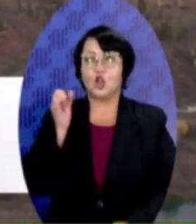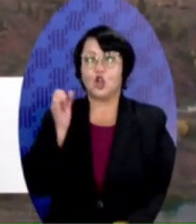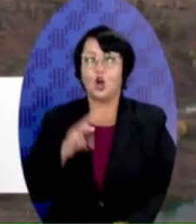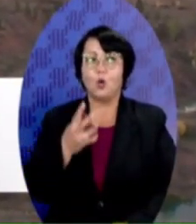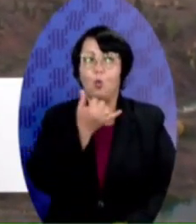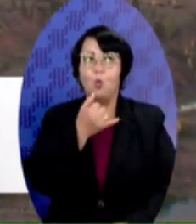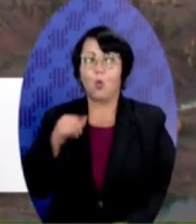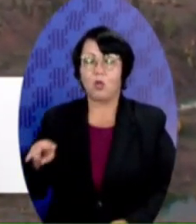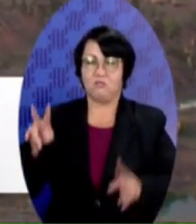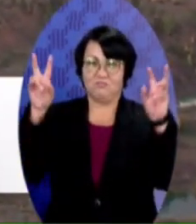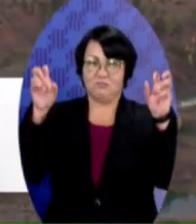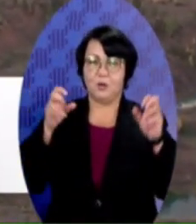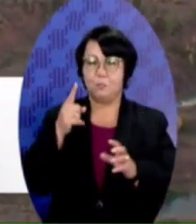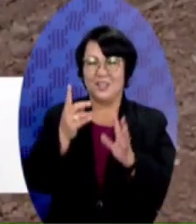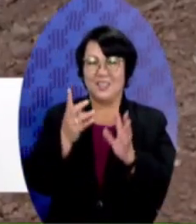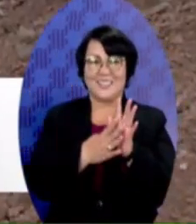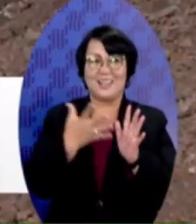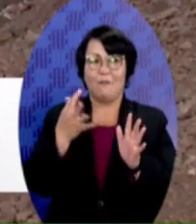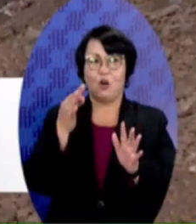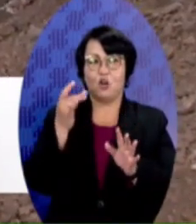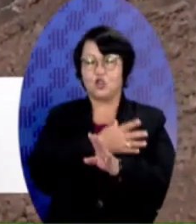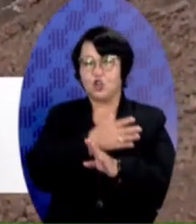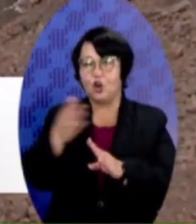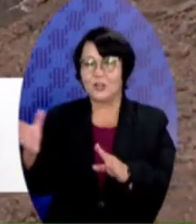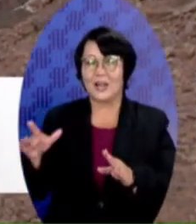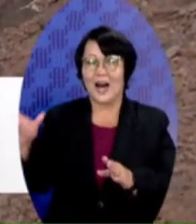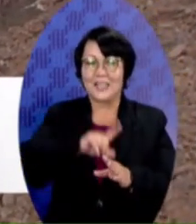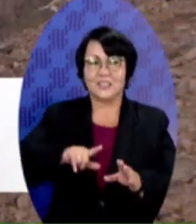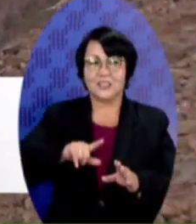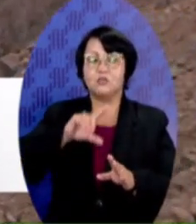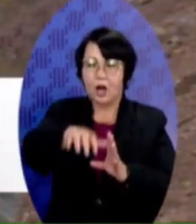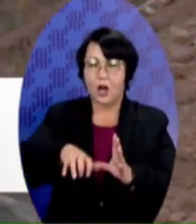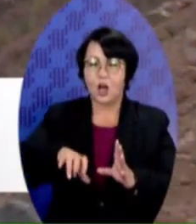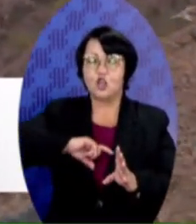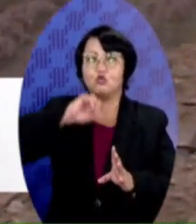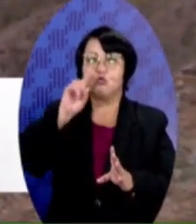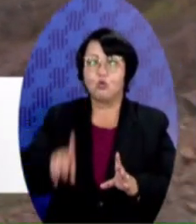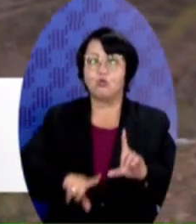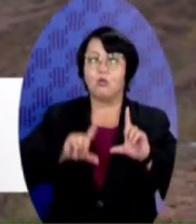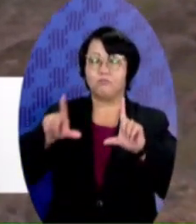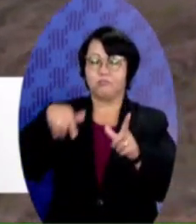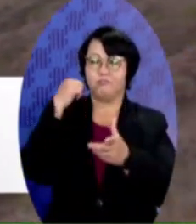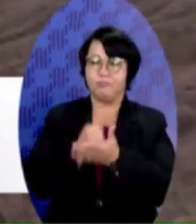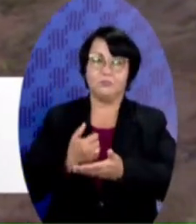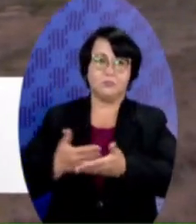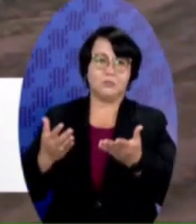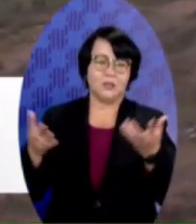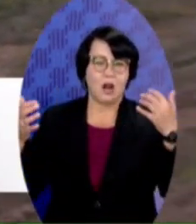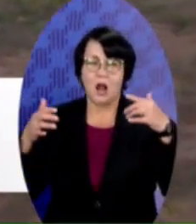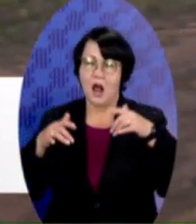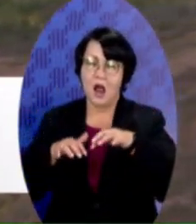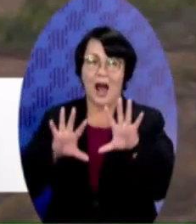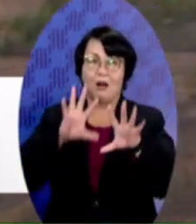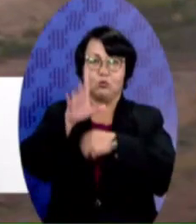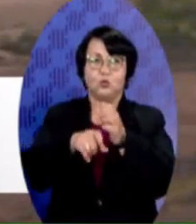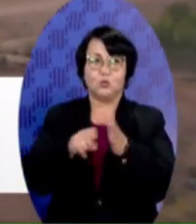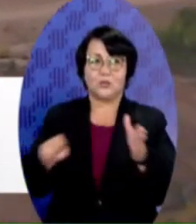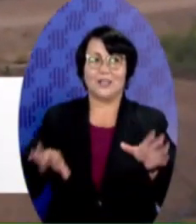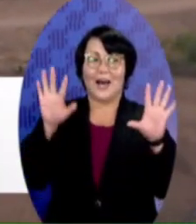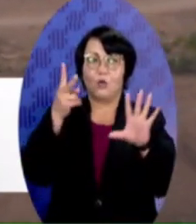1995 оноос эхлэн ашигт малтмалын хайгуулын болон ашиглалтын лицензийг олгож эхэлсэн 10 гаруй жилийн хугацаанд 12 тусгай зөвшөөрлийг олгожээ.